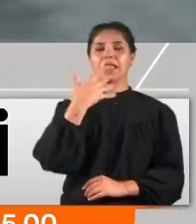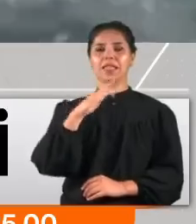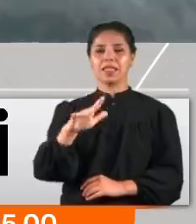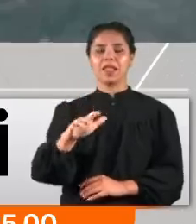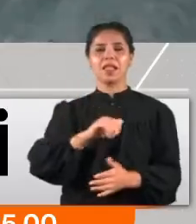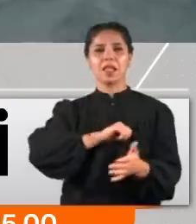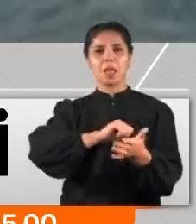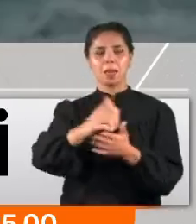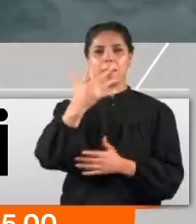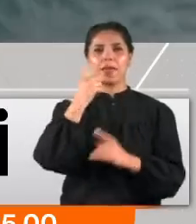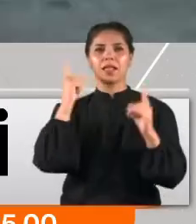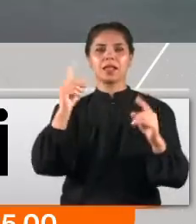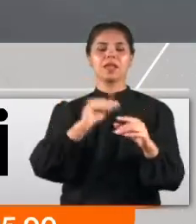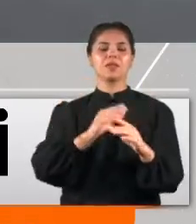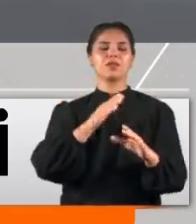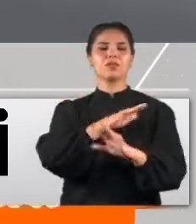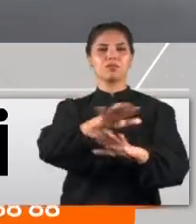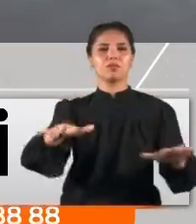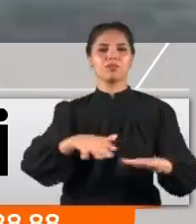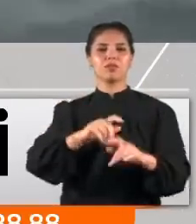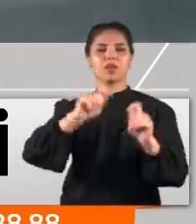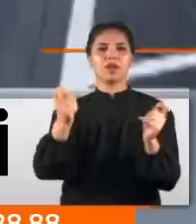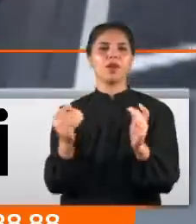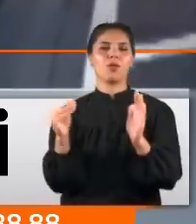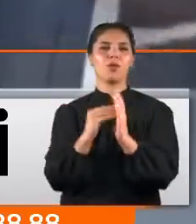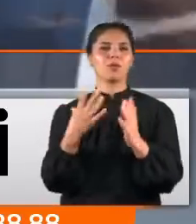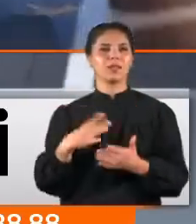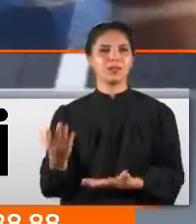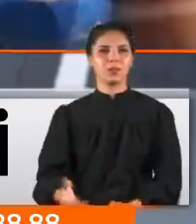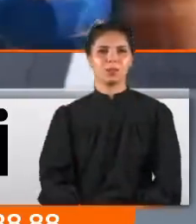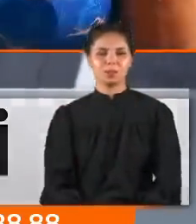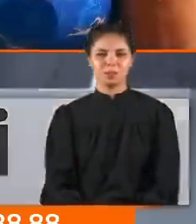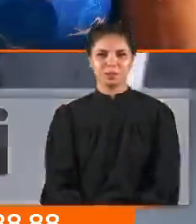parkurunun hepsini 5 yıl içinde tamamlayıp adını Guinness'e yazdırmak.